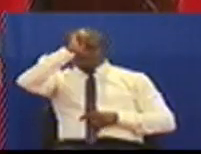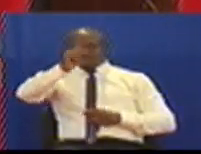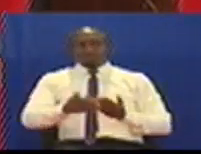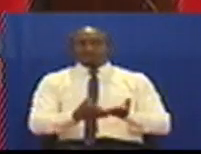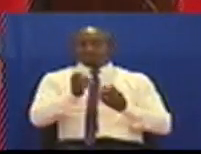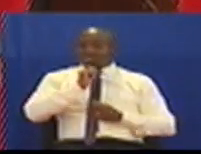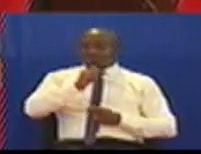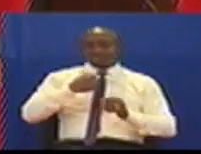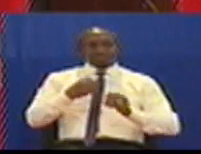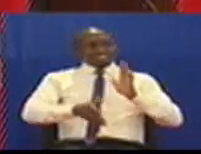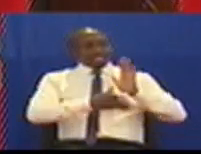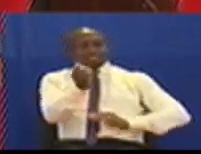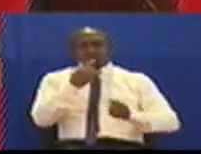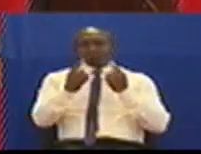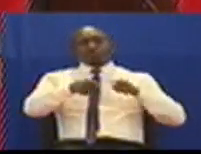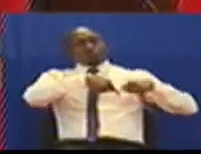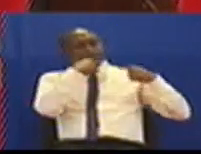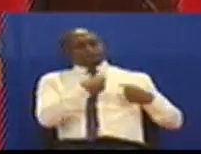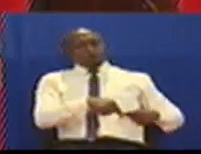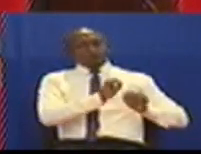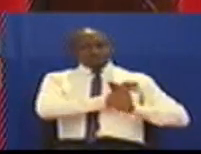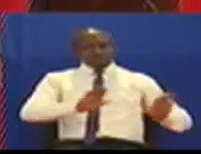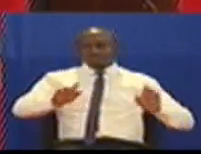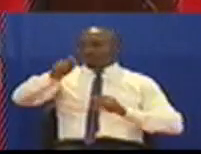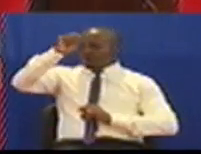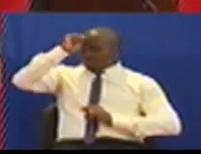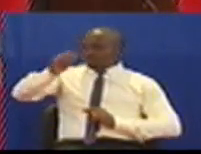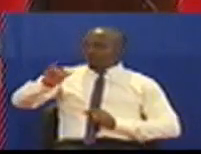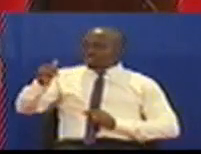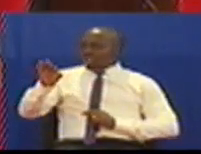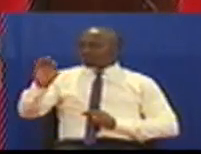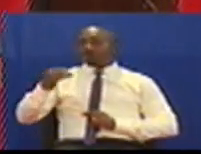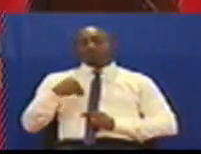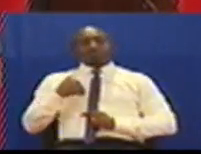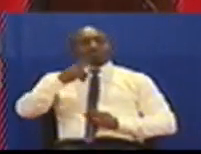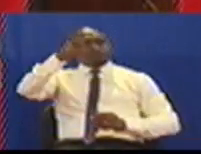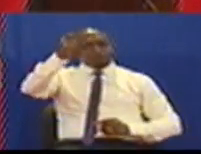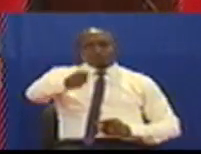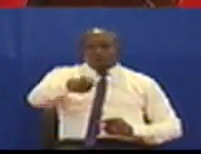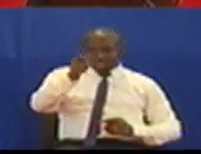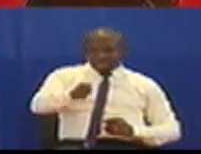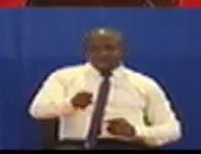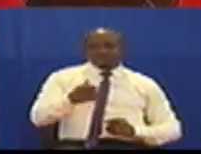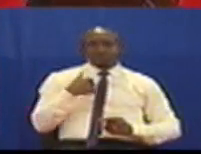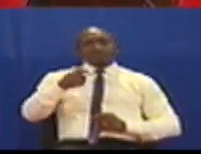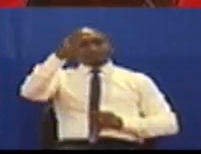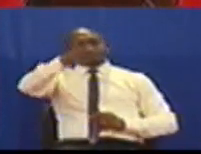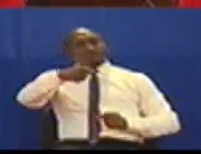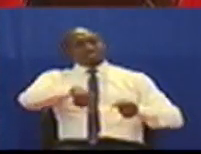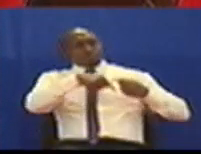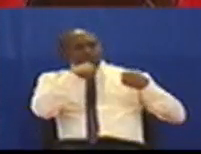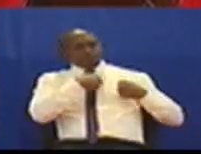kuzungumza kwa dhati kabisa. Mheshimiwa Jafo, mimi ninampongeza, na mimi nipongeze zangu hizi ni pongezi za dhati kabisa, kwa